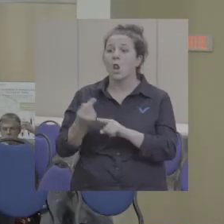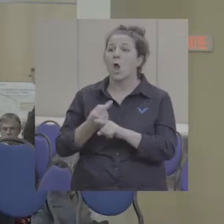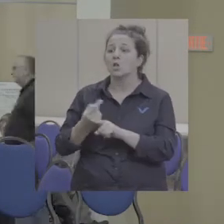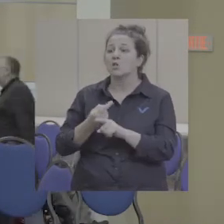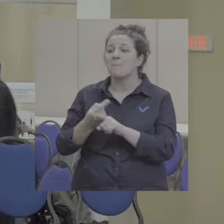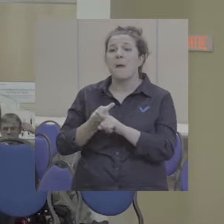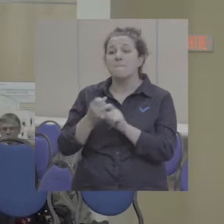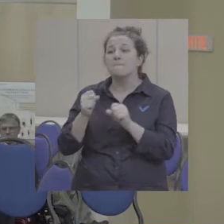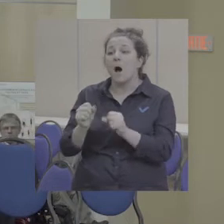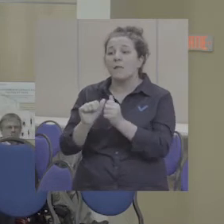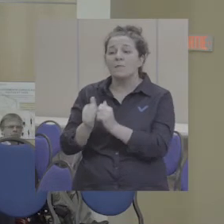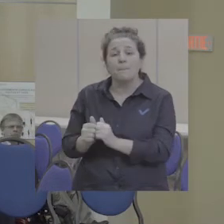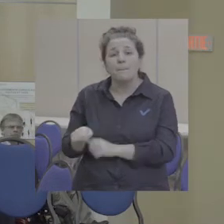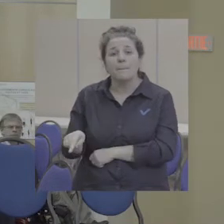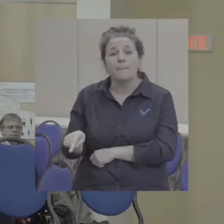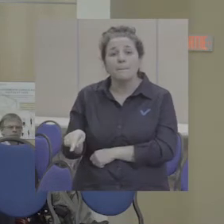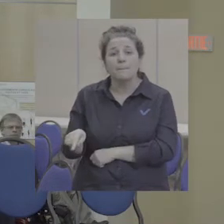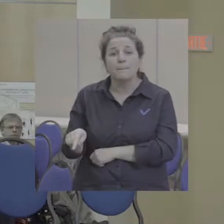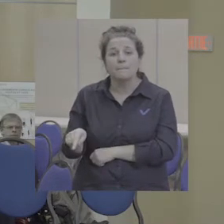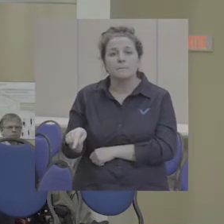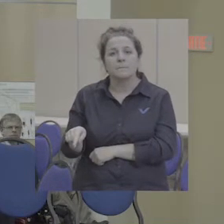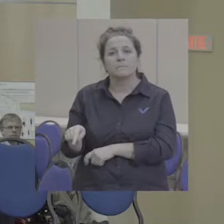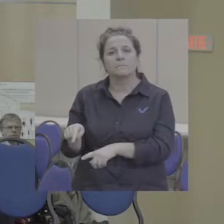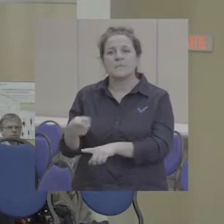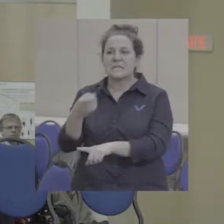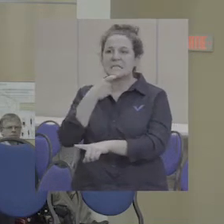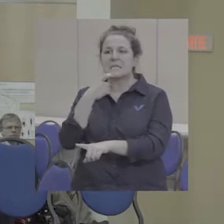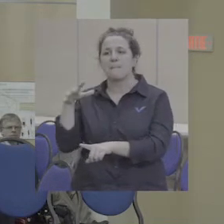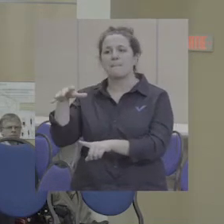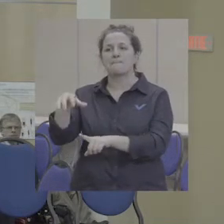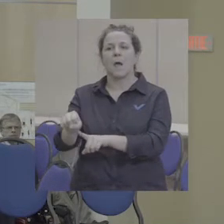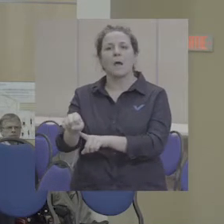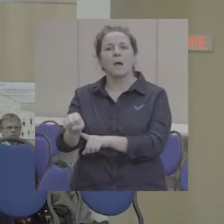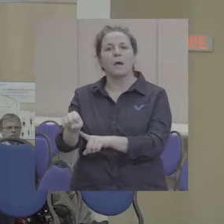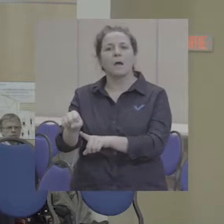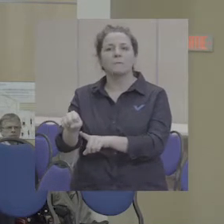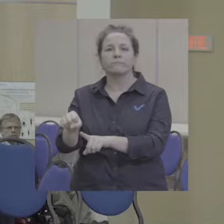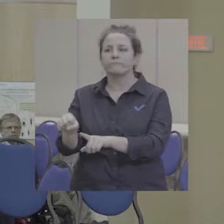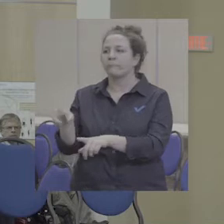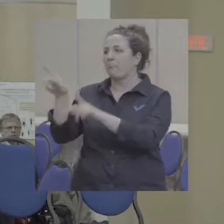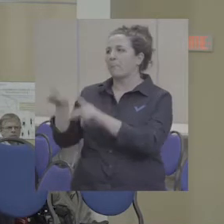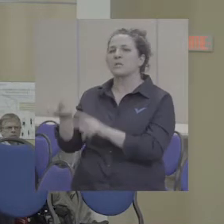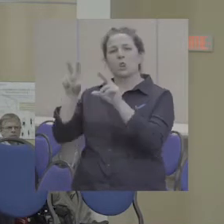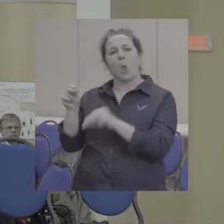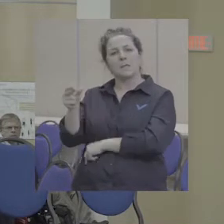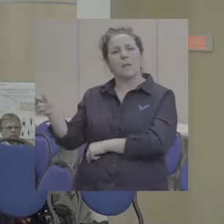logements adaptables sont... occupés par des personnes qui n'ont pas de